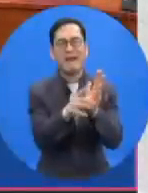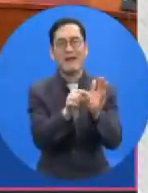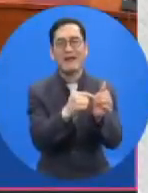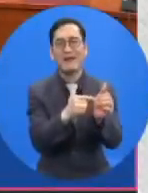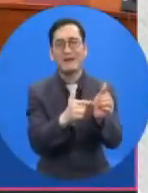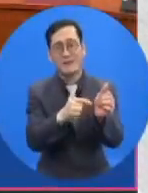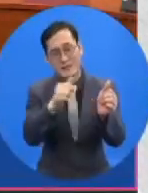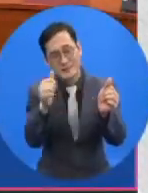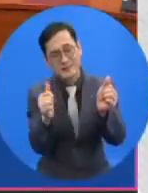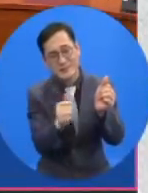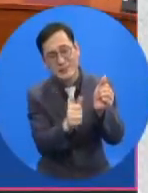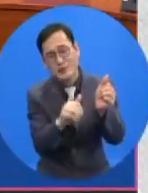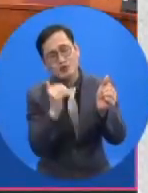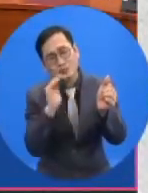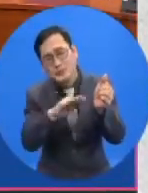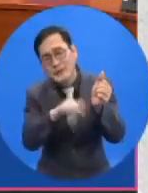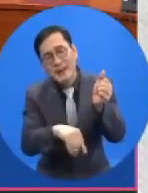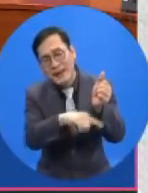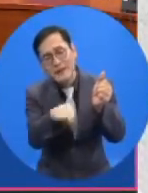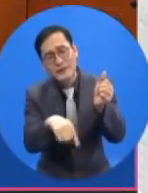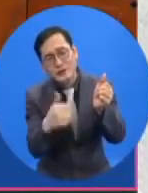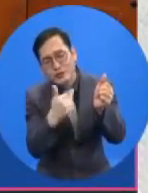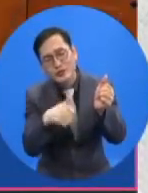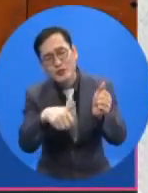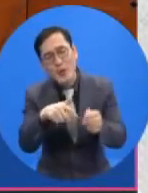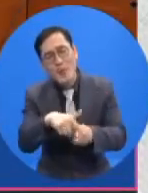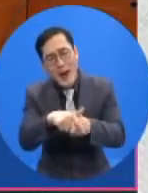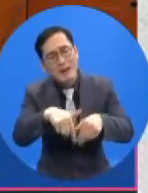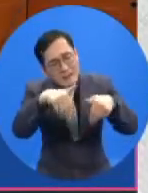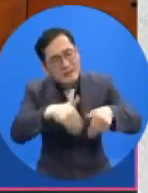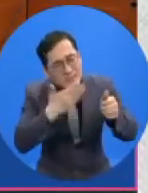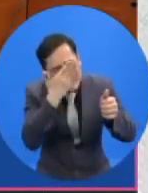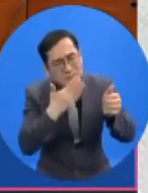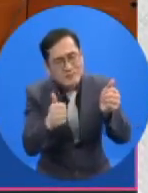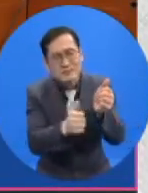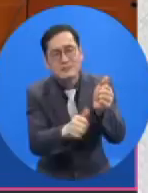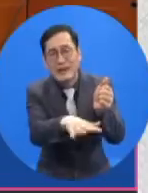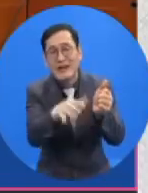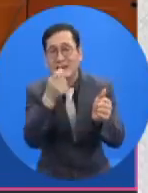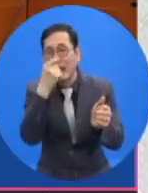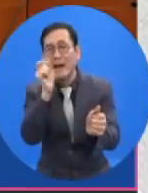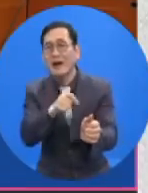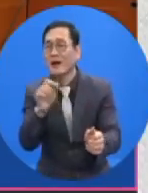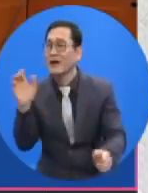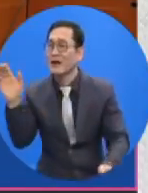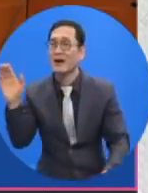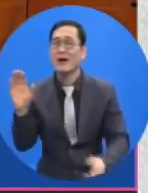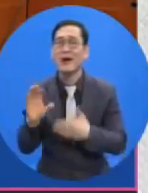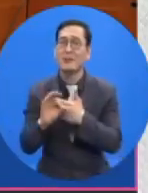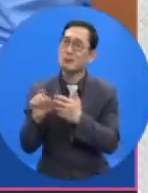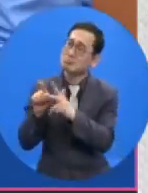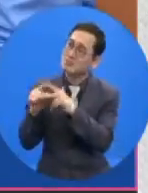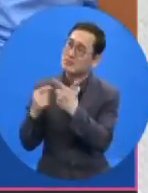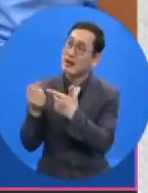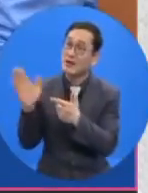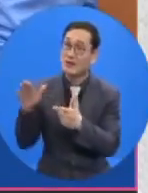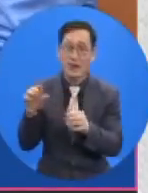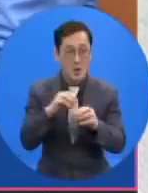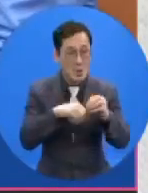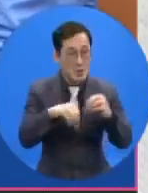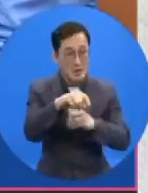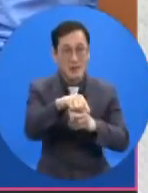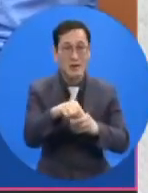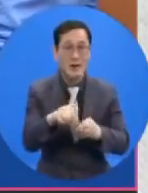대표이자 그다음에 유력한 대권 후보를 한 뭐 말에 비유했다, 이거는 곰곰이 생각해 보니까 제가 봤을 때는 좀 적절치 않았던 것